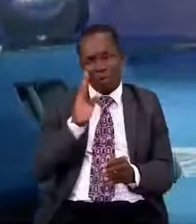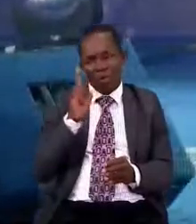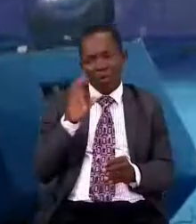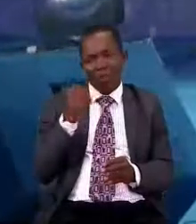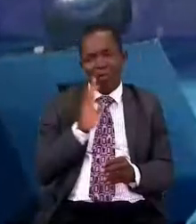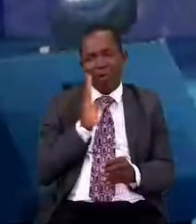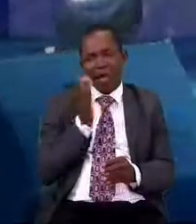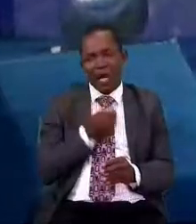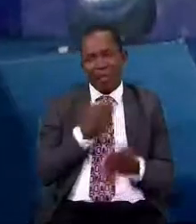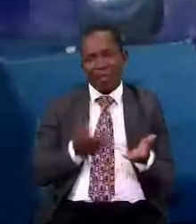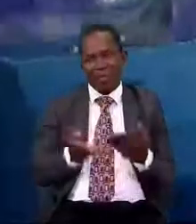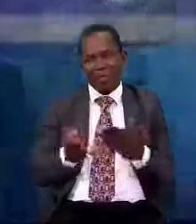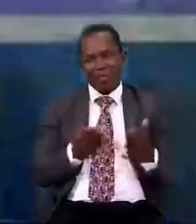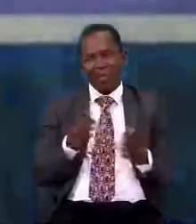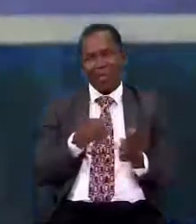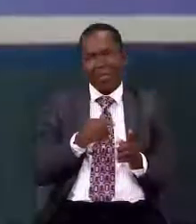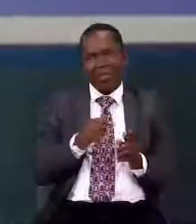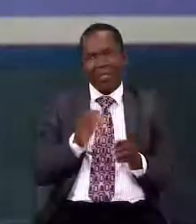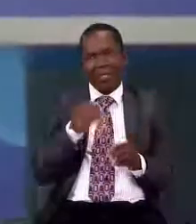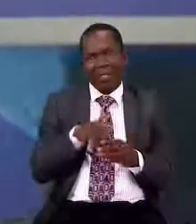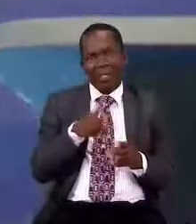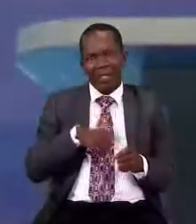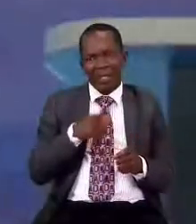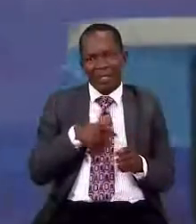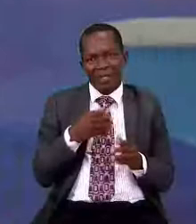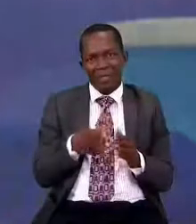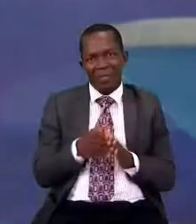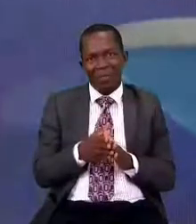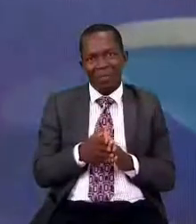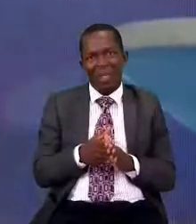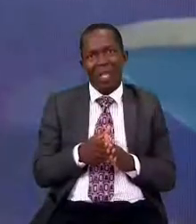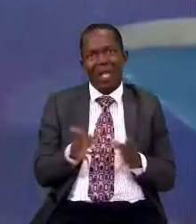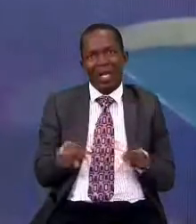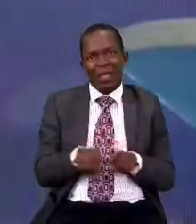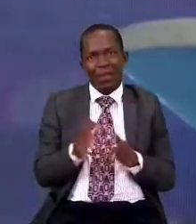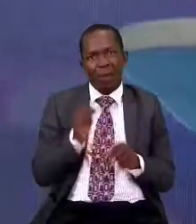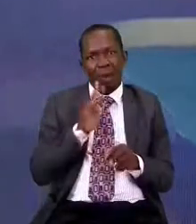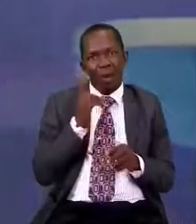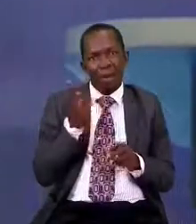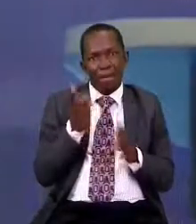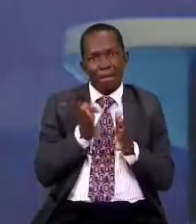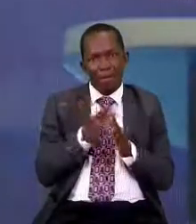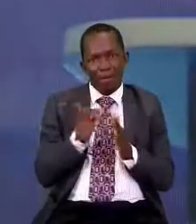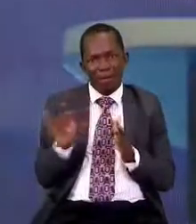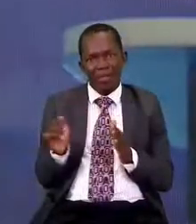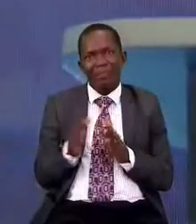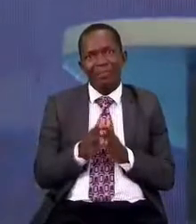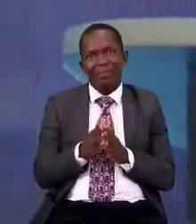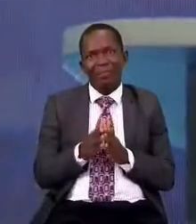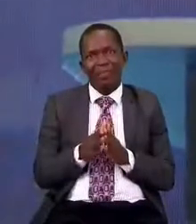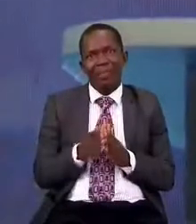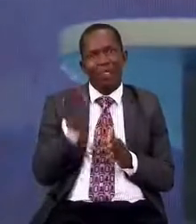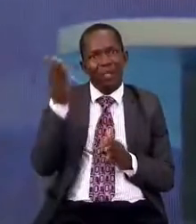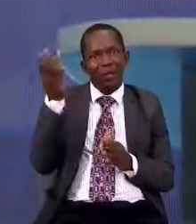arrivé ici, c'était au cours de la prière. Il y avait eu une sœur qui était très malade. Je ne savais